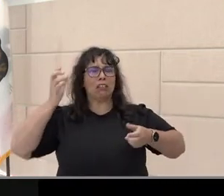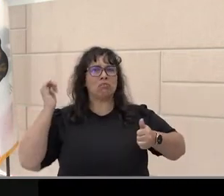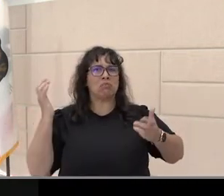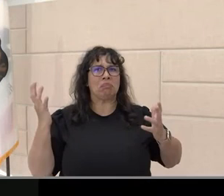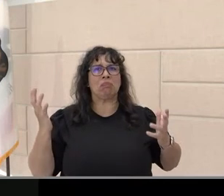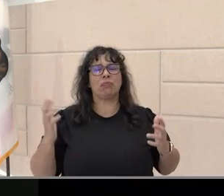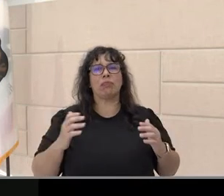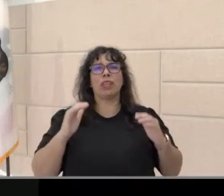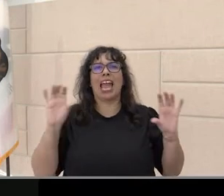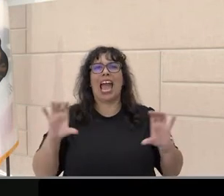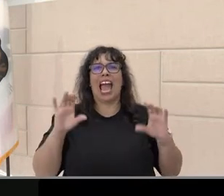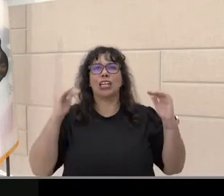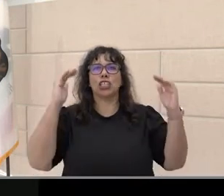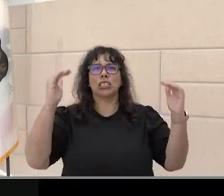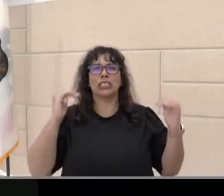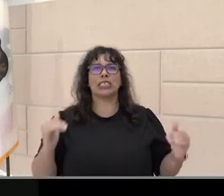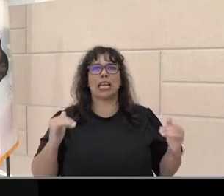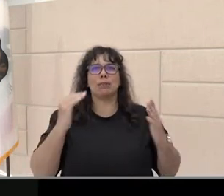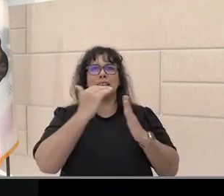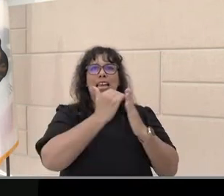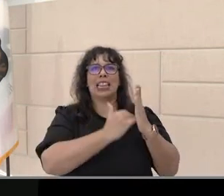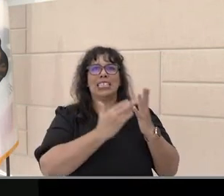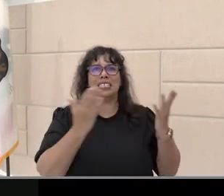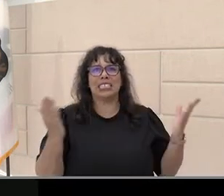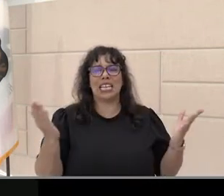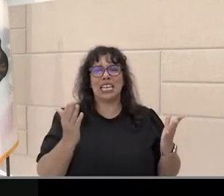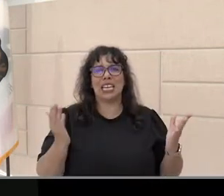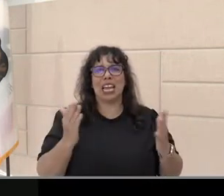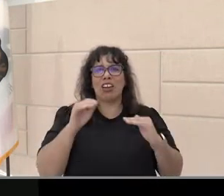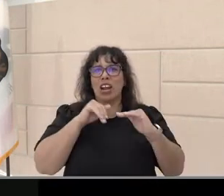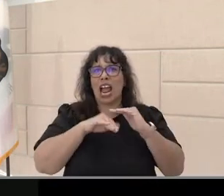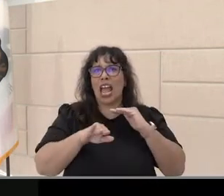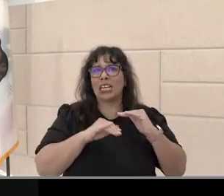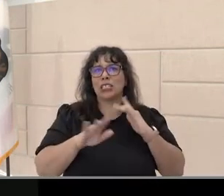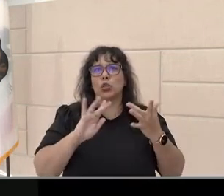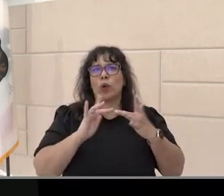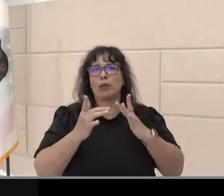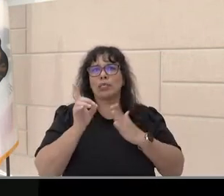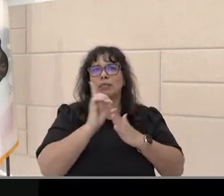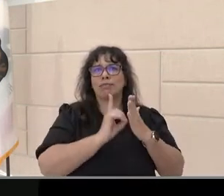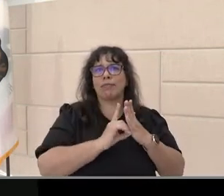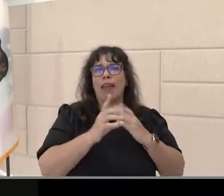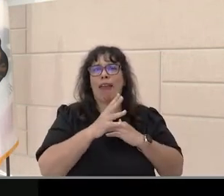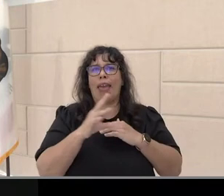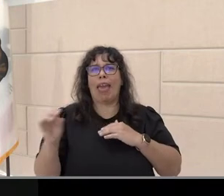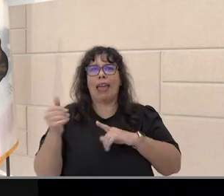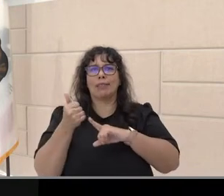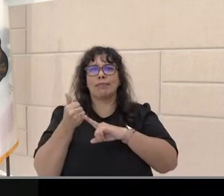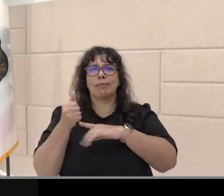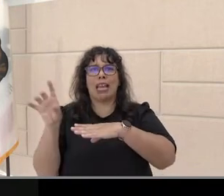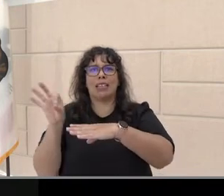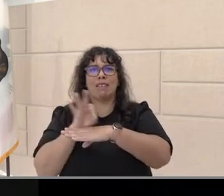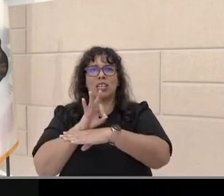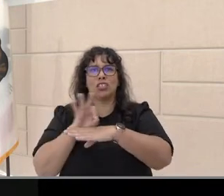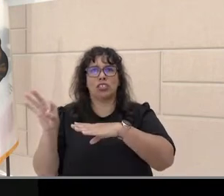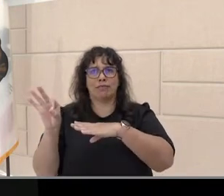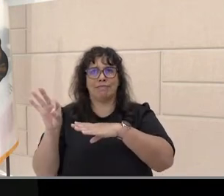I meant district website នឹងជាចំណុចសំខាន់ដែលសារៈមានសារៈសំខាន